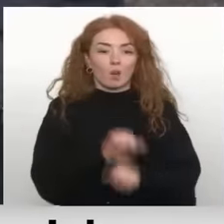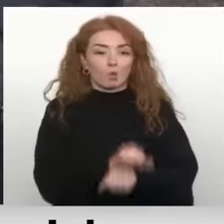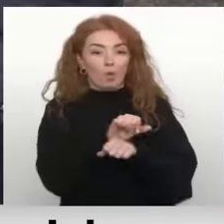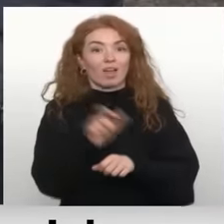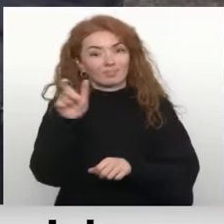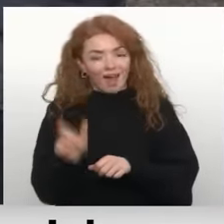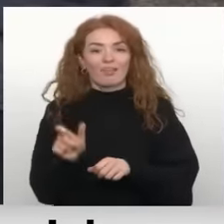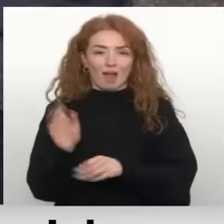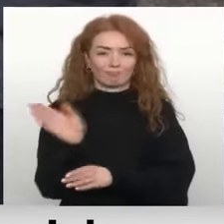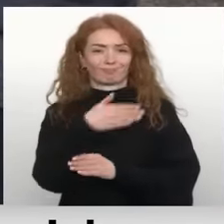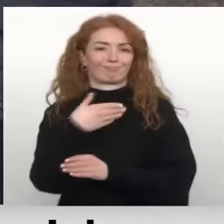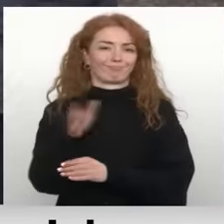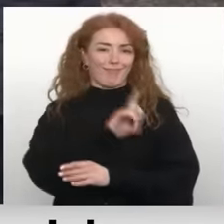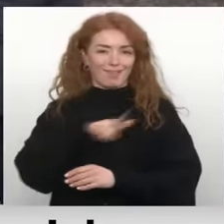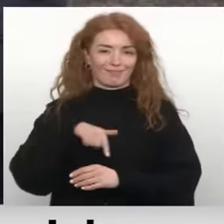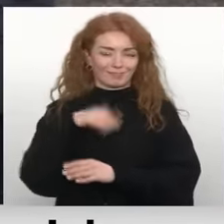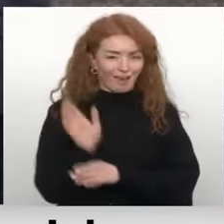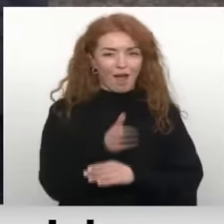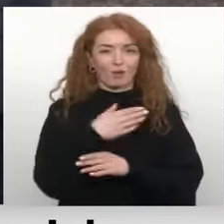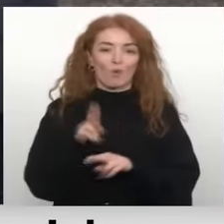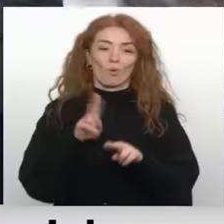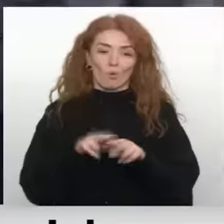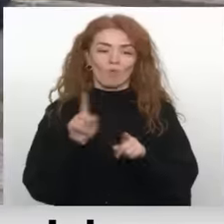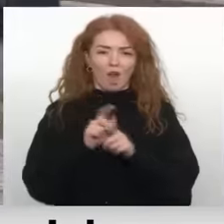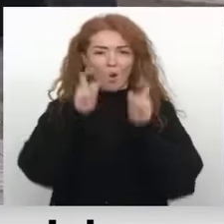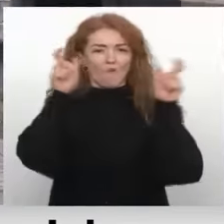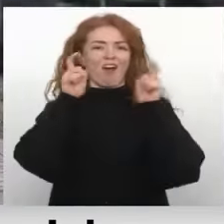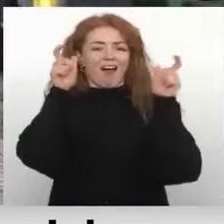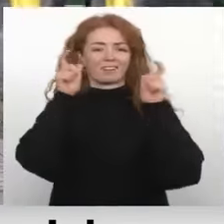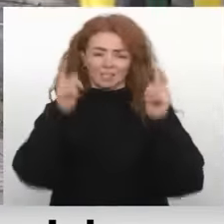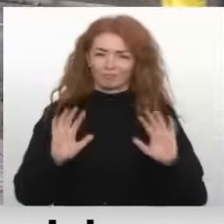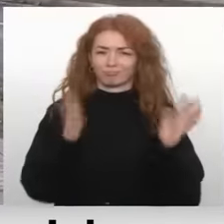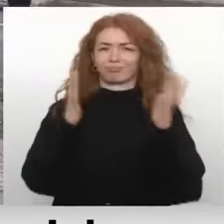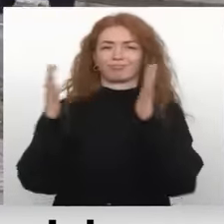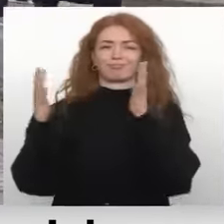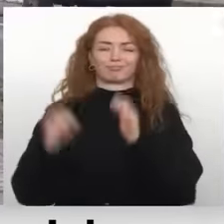turot rokās valsts karodziņus un izskanēja patovācijas.